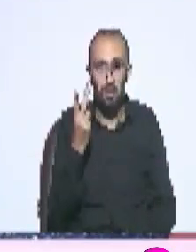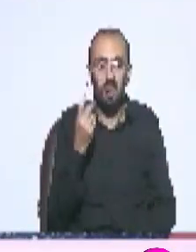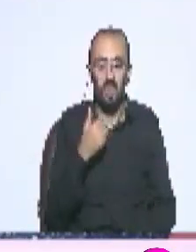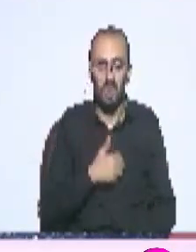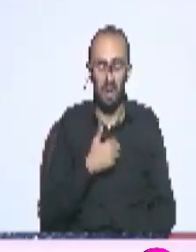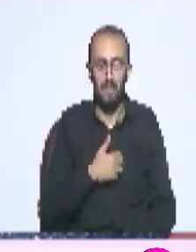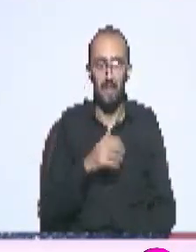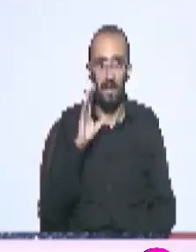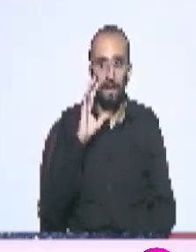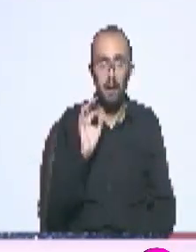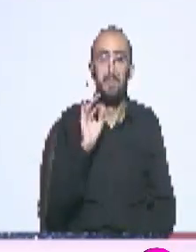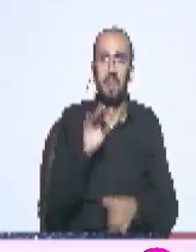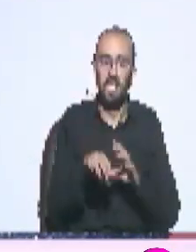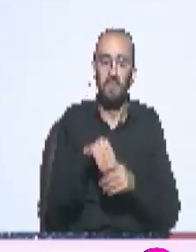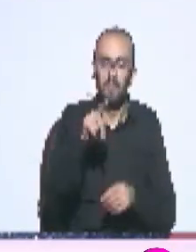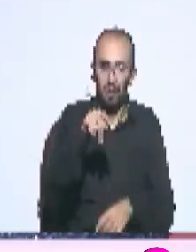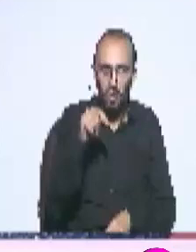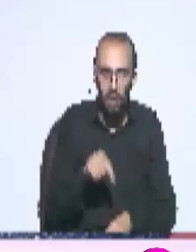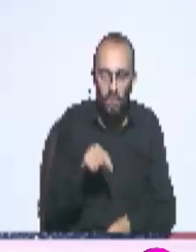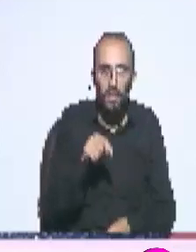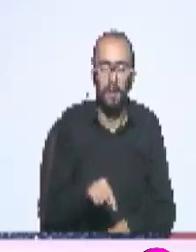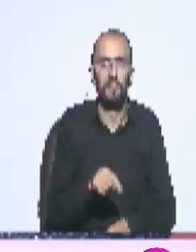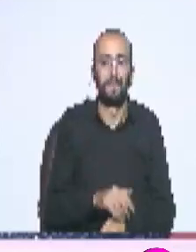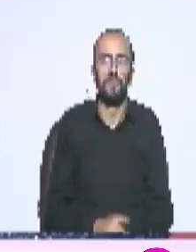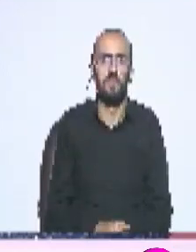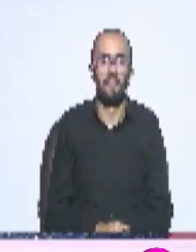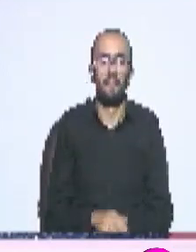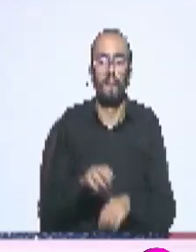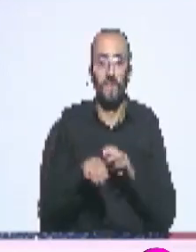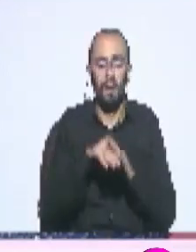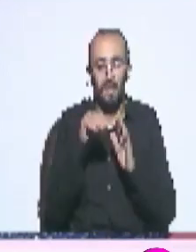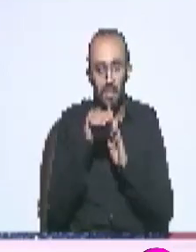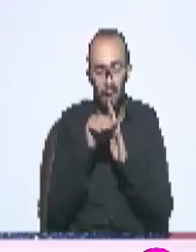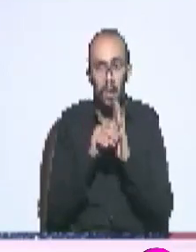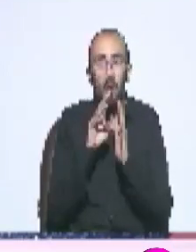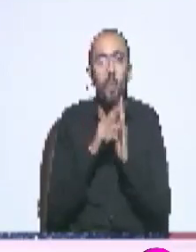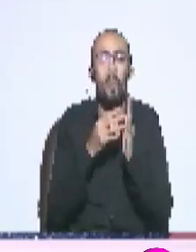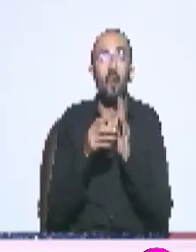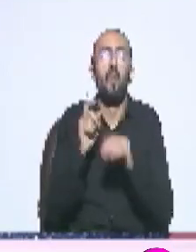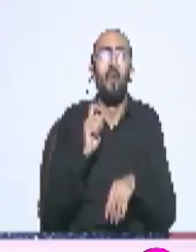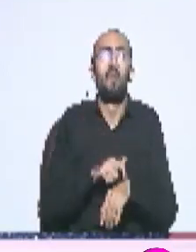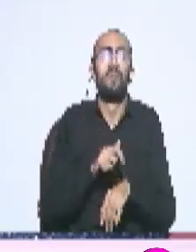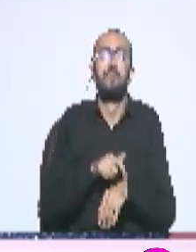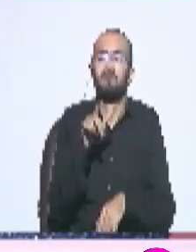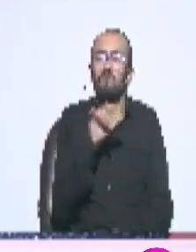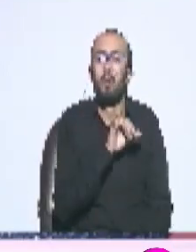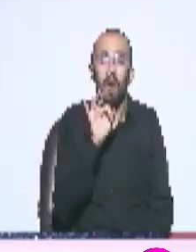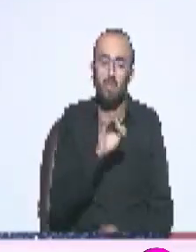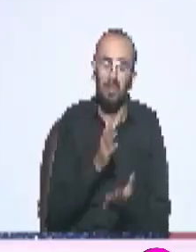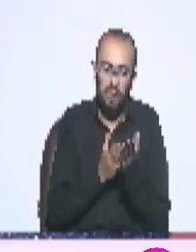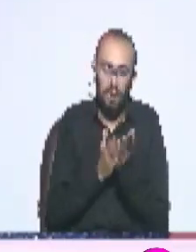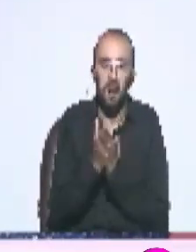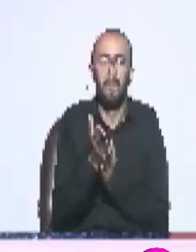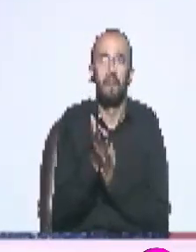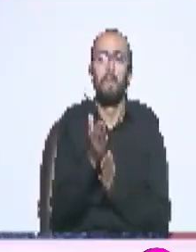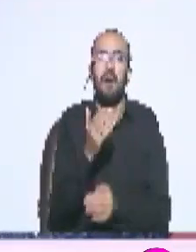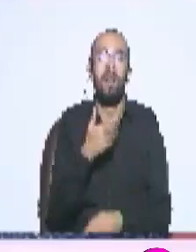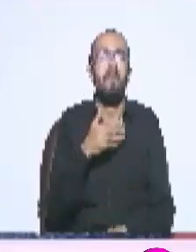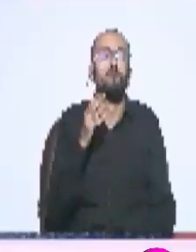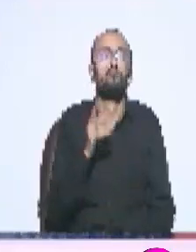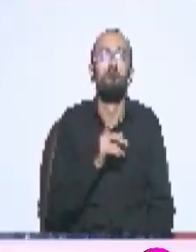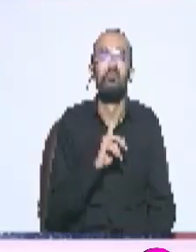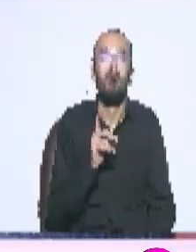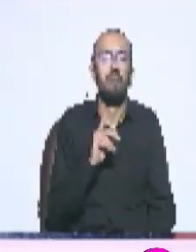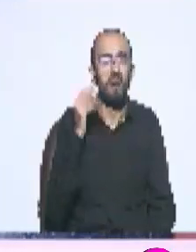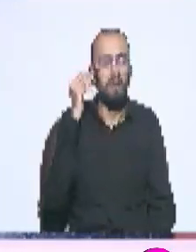نفسيا اعمل ده النهارده ابتدي اعمل تنظيم للوقت والحاجه المهمه جدا الالتزام انا مش بقدر